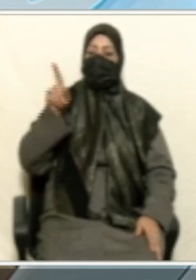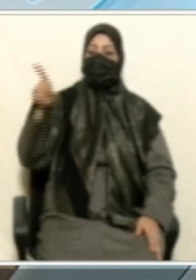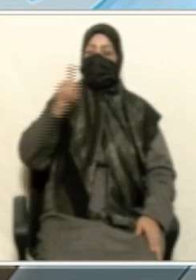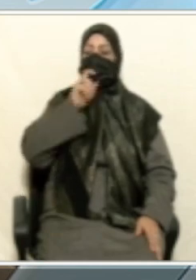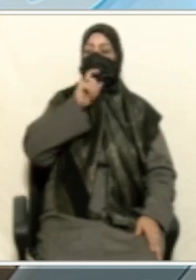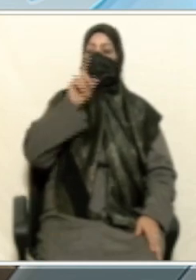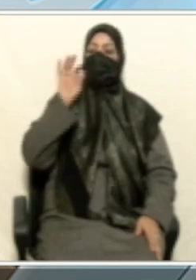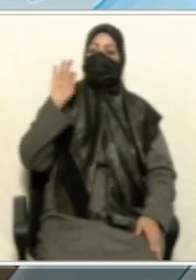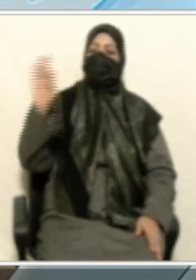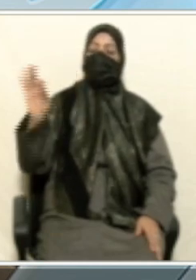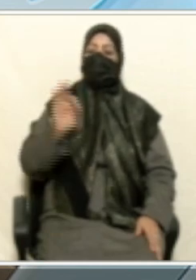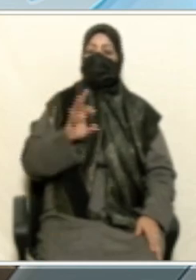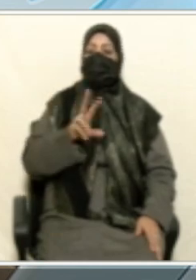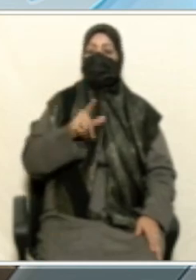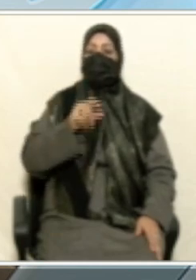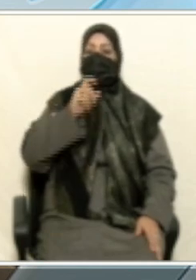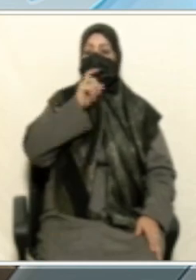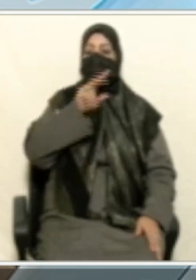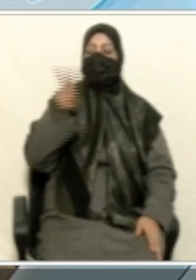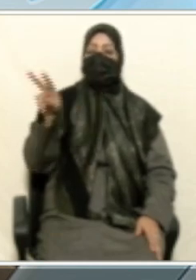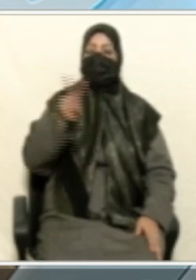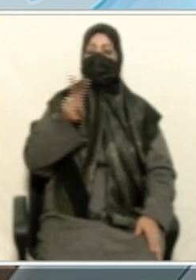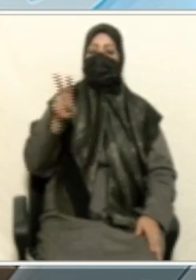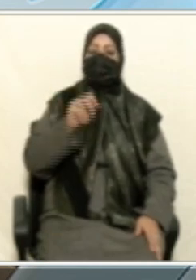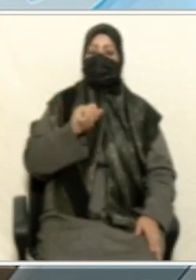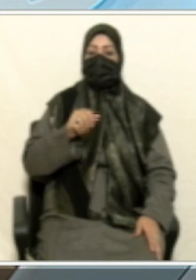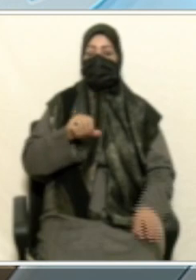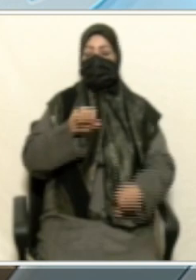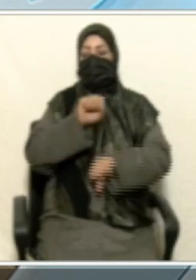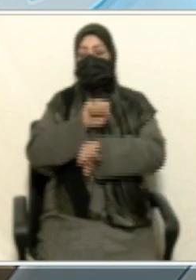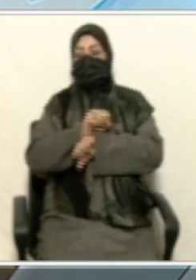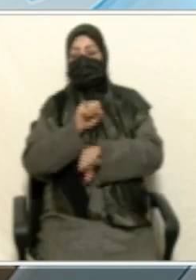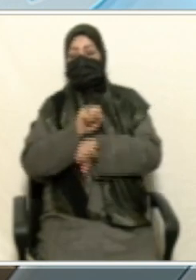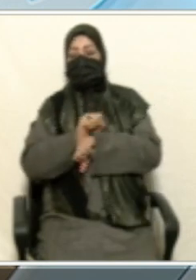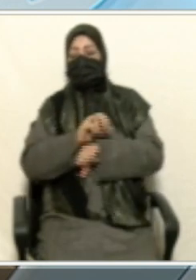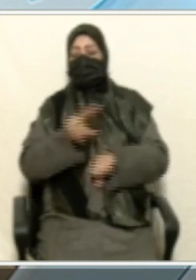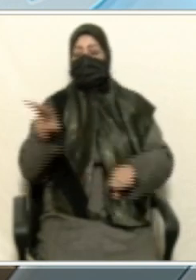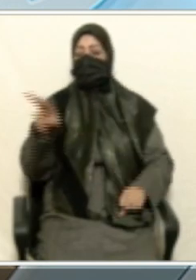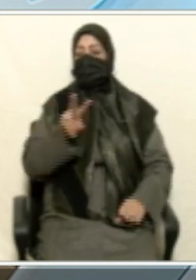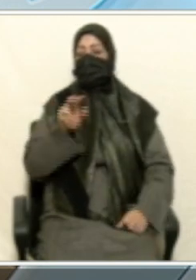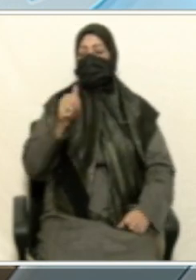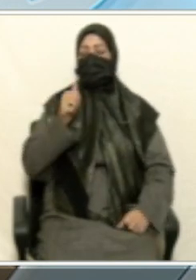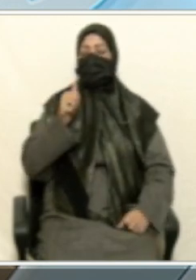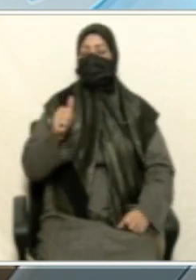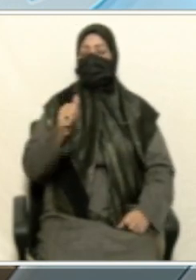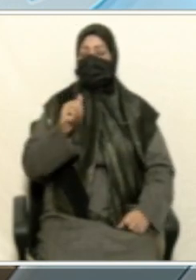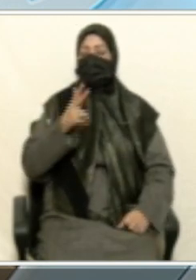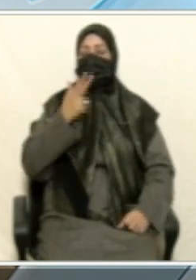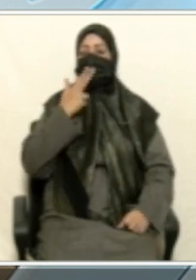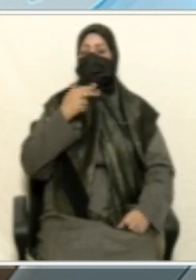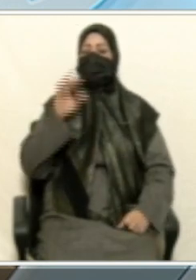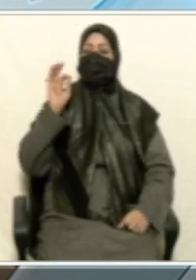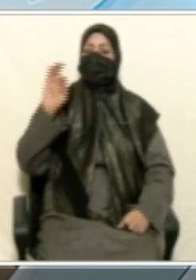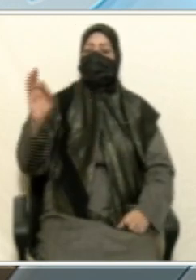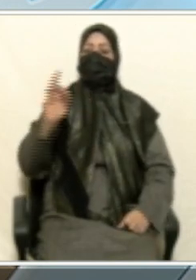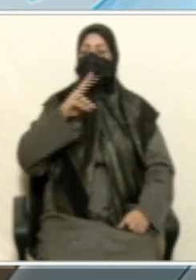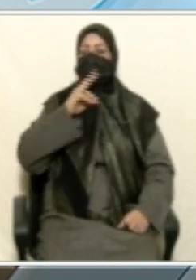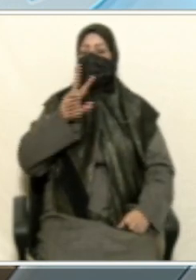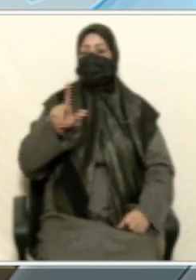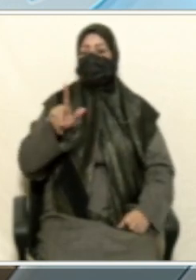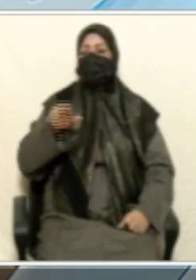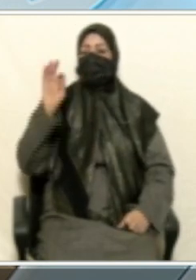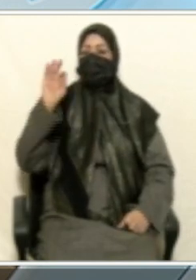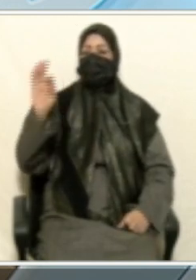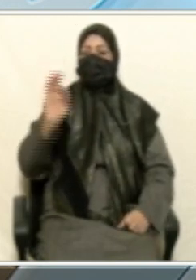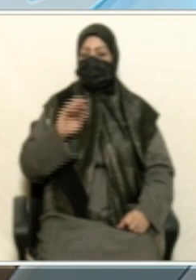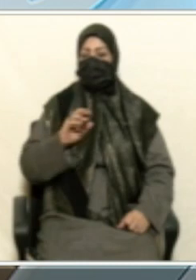والله يعلم أننا مظلومين، يا شيخ أريدك أن تدعو أن يظهر